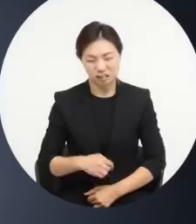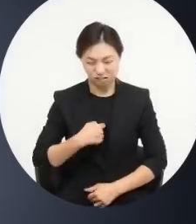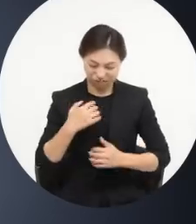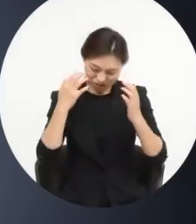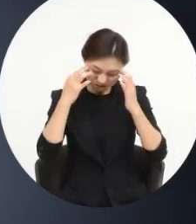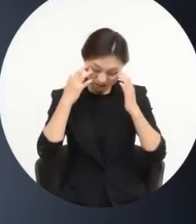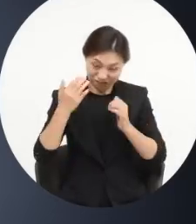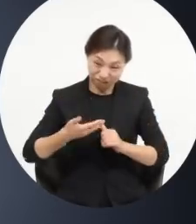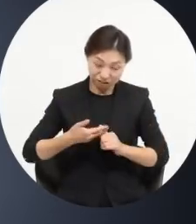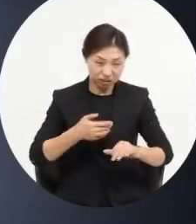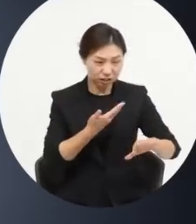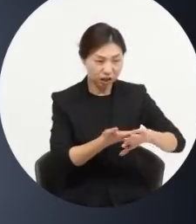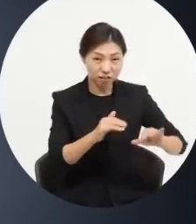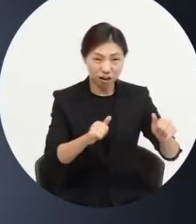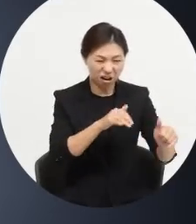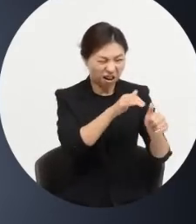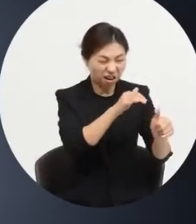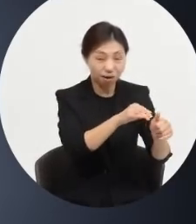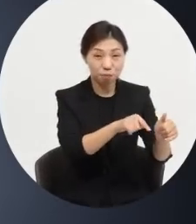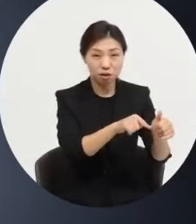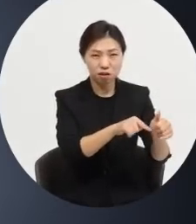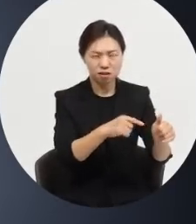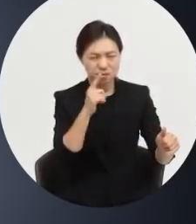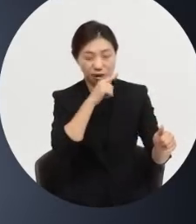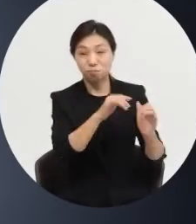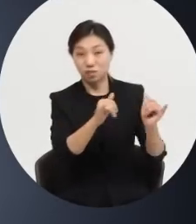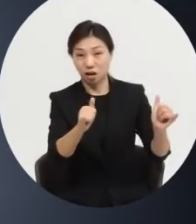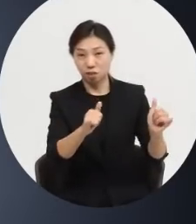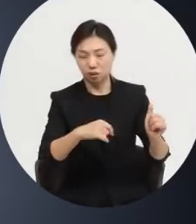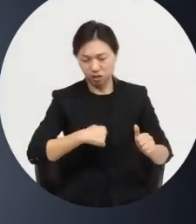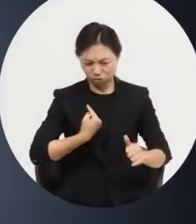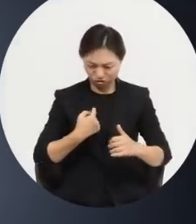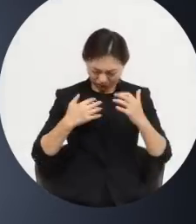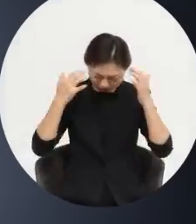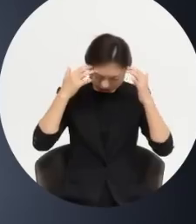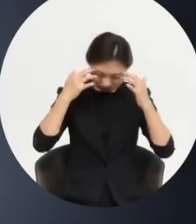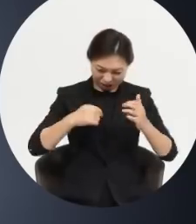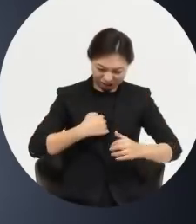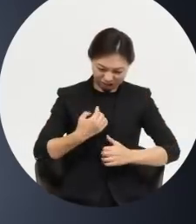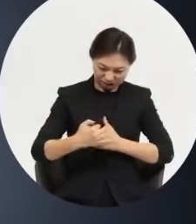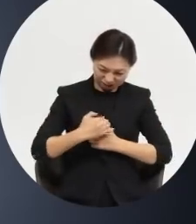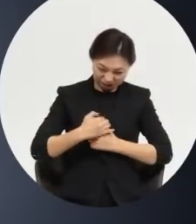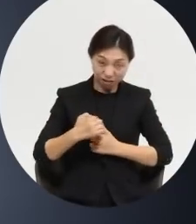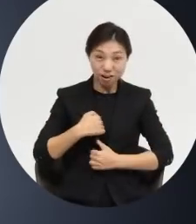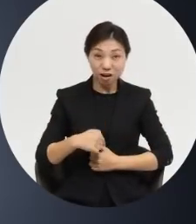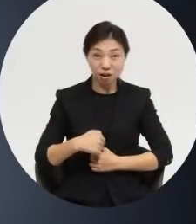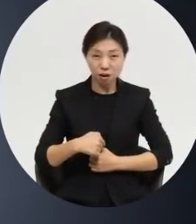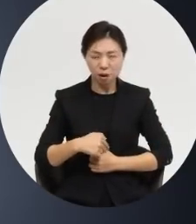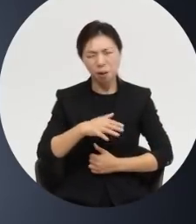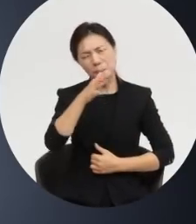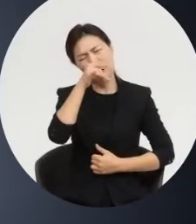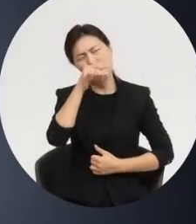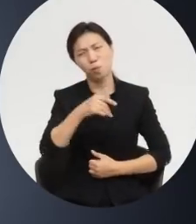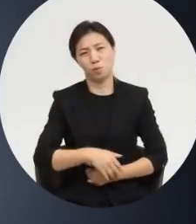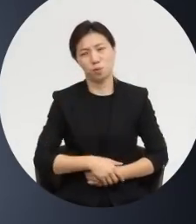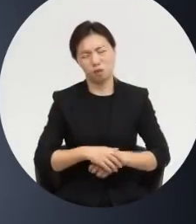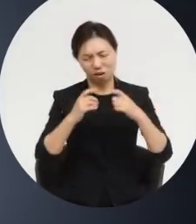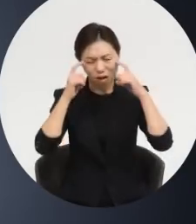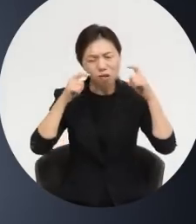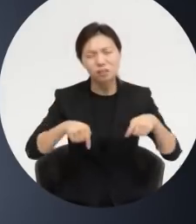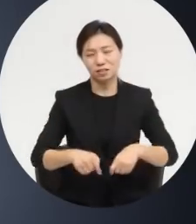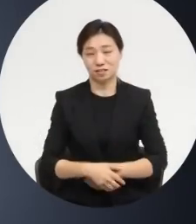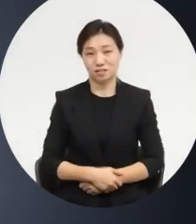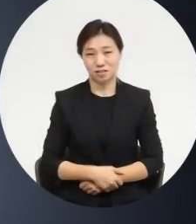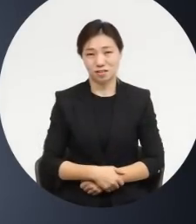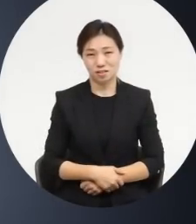그러면 이제 남을 괴롭히면 나쁜 사람이라고 그러고 자기를 괴롭히면 바보 같은 인간이라고 그래요. 바보 같은 짓을 자꾸